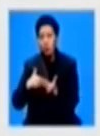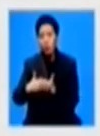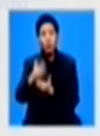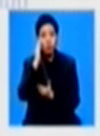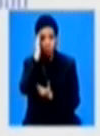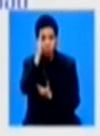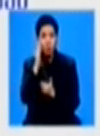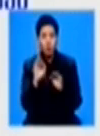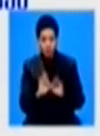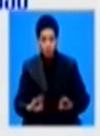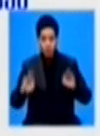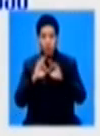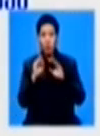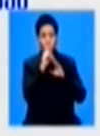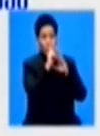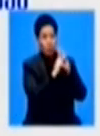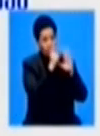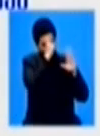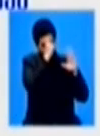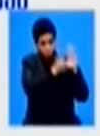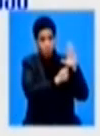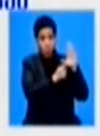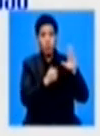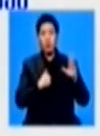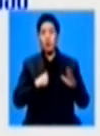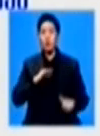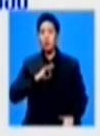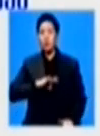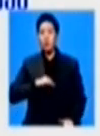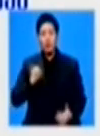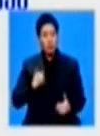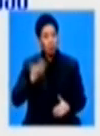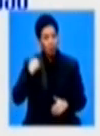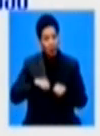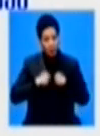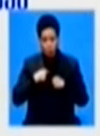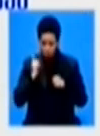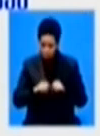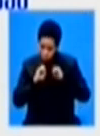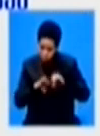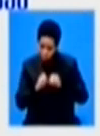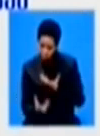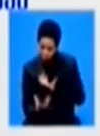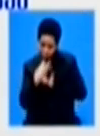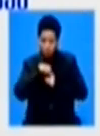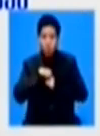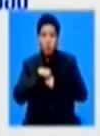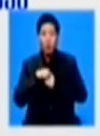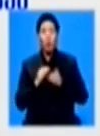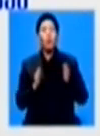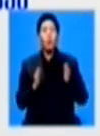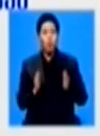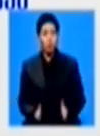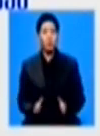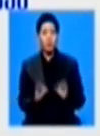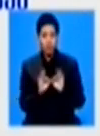ายมาพูดก่อนทุกอย่างต้องเริ่มต้นภายใต้กรอบของกฎหมายนายกรัฐมนตรีนะครับยังกล่าวต่อครับว่าการทำประชามติ